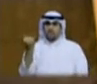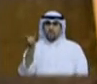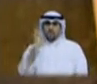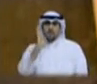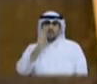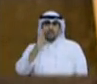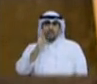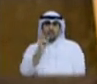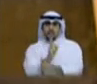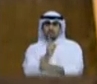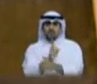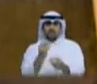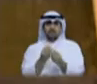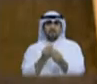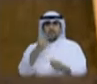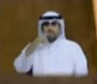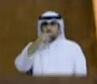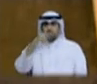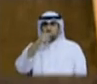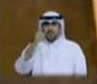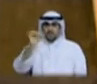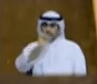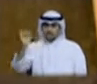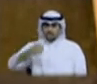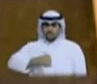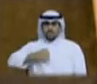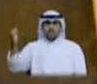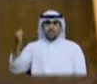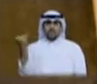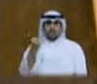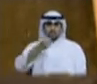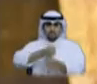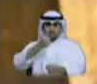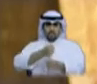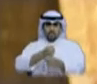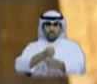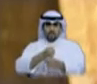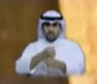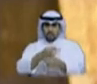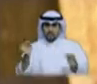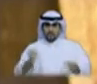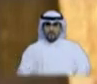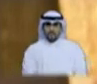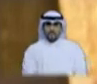البنات لتعزيز مفاهيم المواطنة العالمية وتوفير الشغل الكريم للجميع.